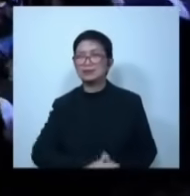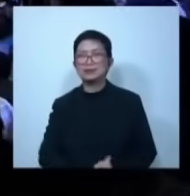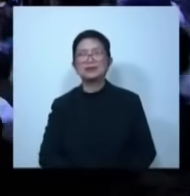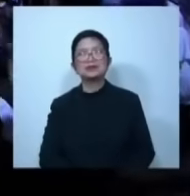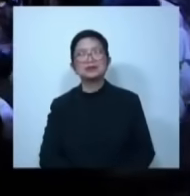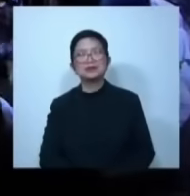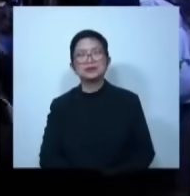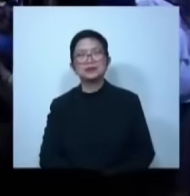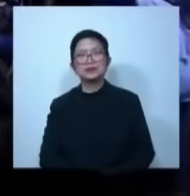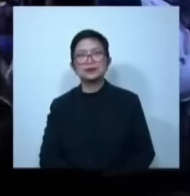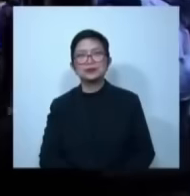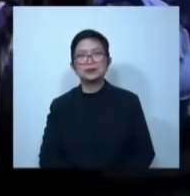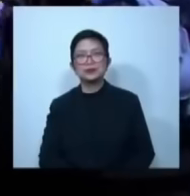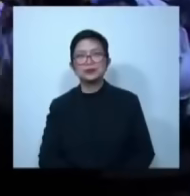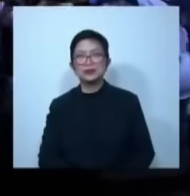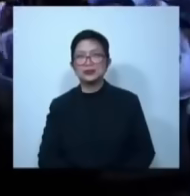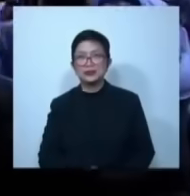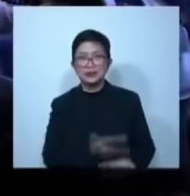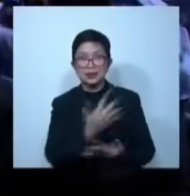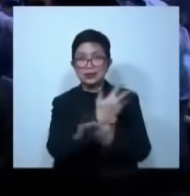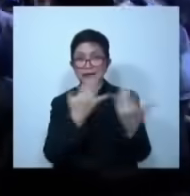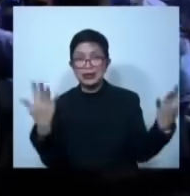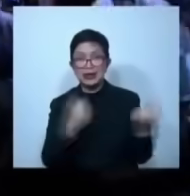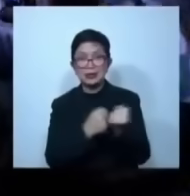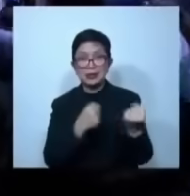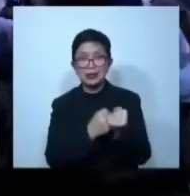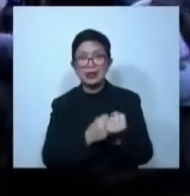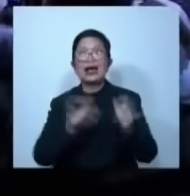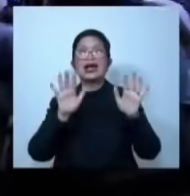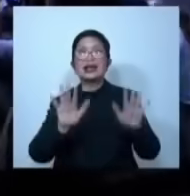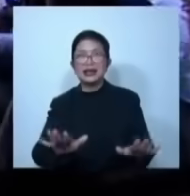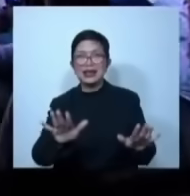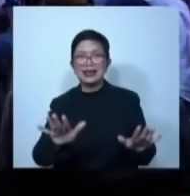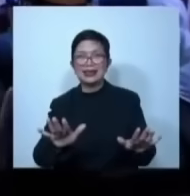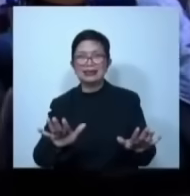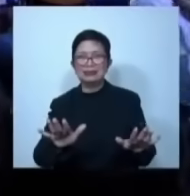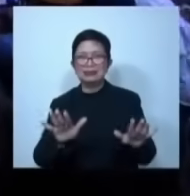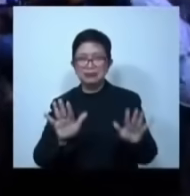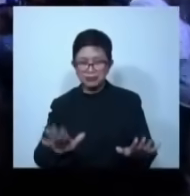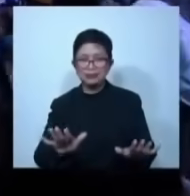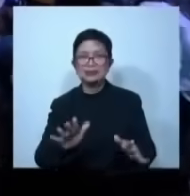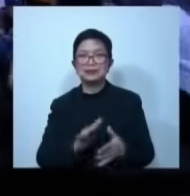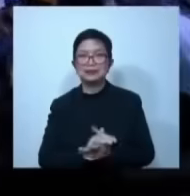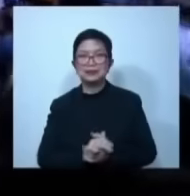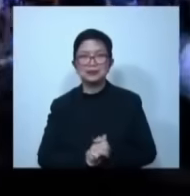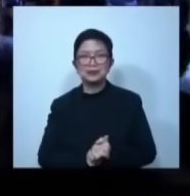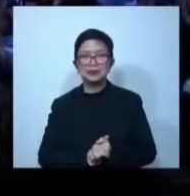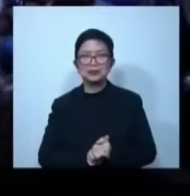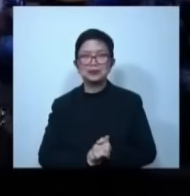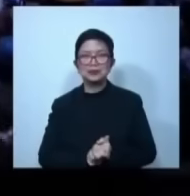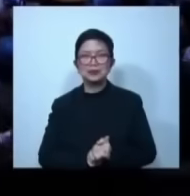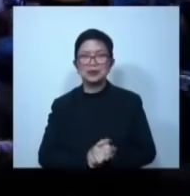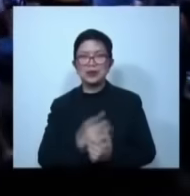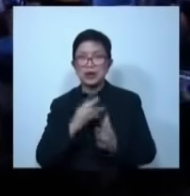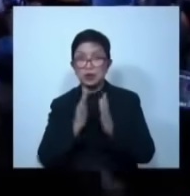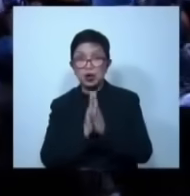masing-masing kepada para pendukung Harap tenang para pendukung kami